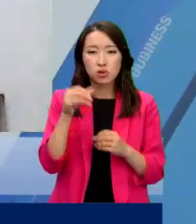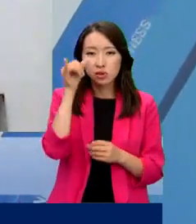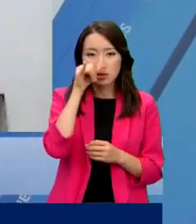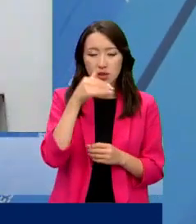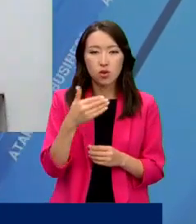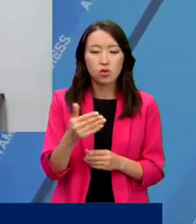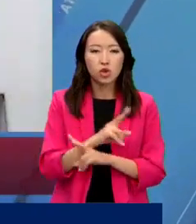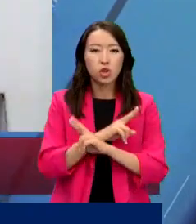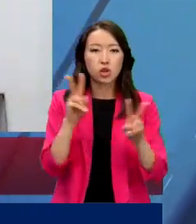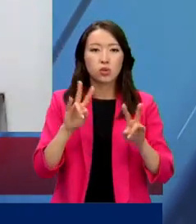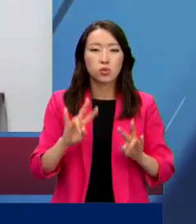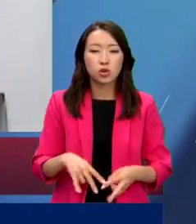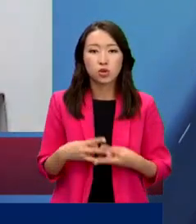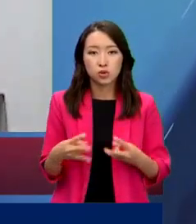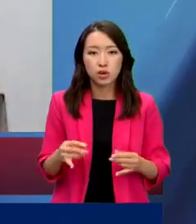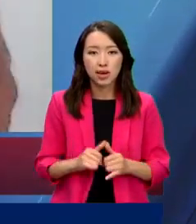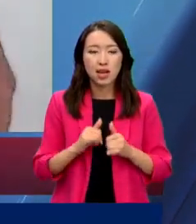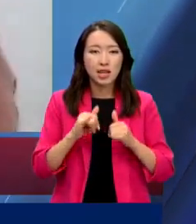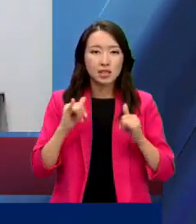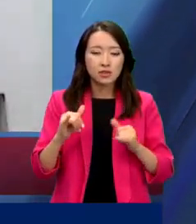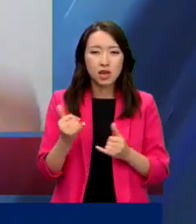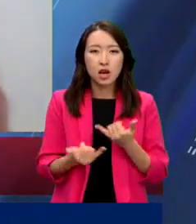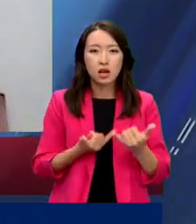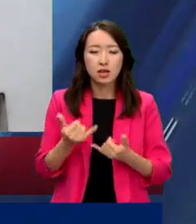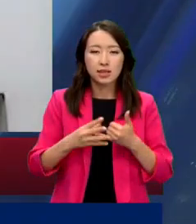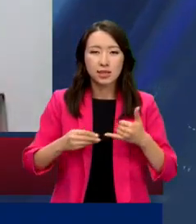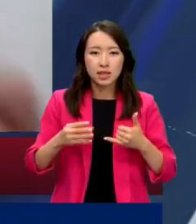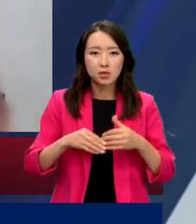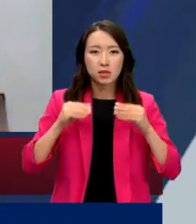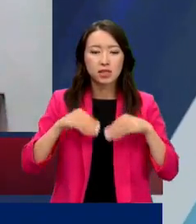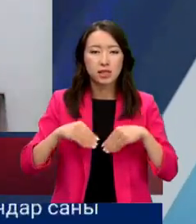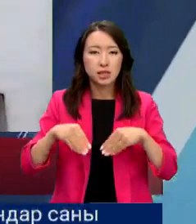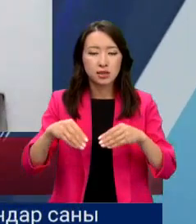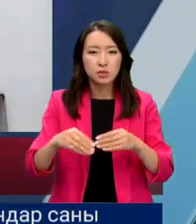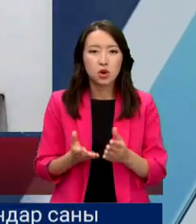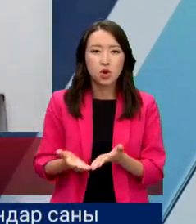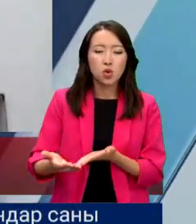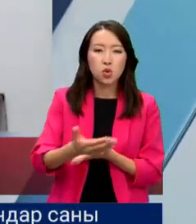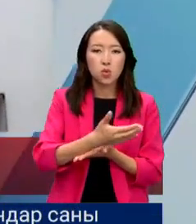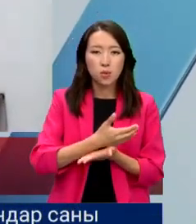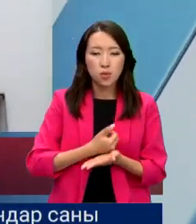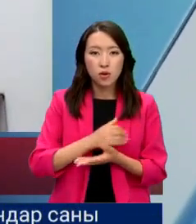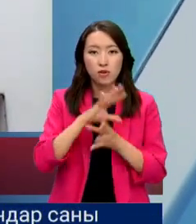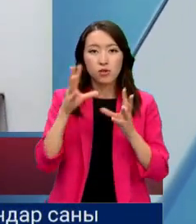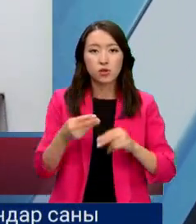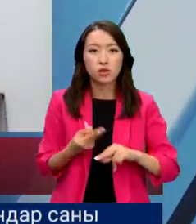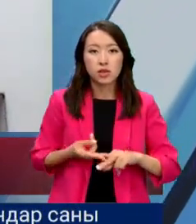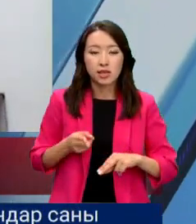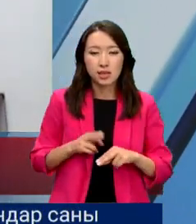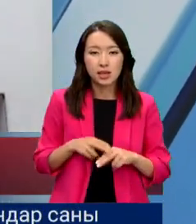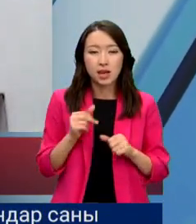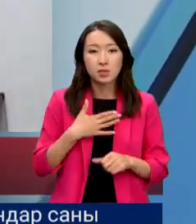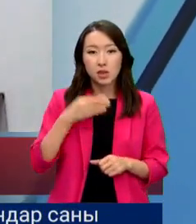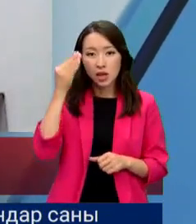Он никому не нужен. Развитием, обработкой земель, засеиванием, да, уборкой урожая. Вот этим всем, как мне